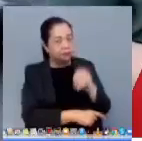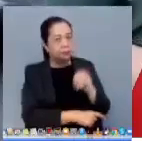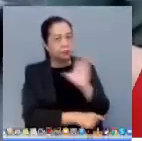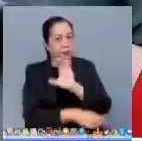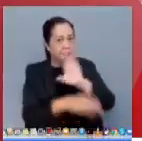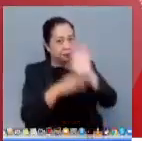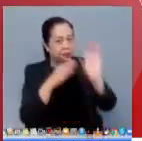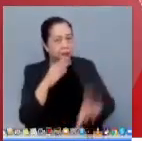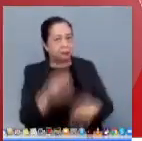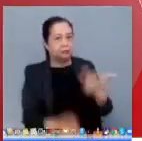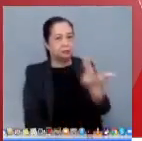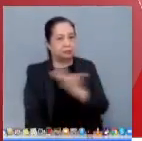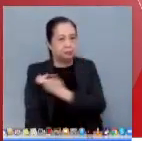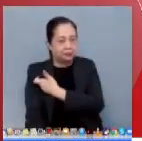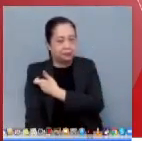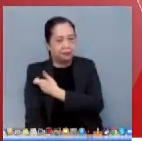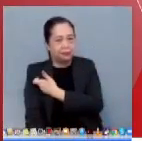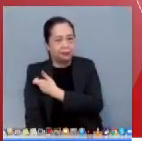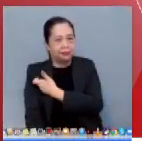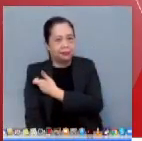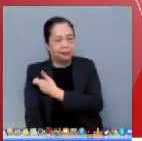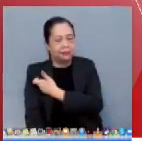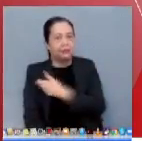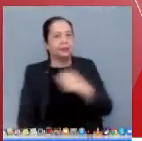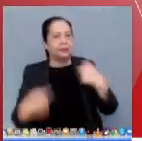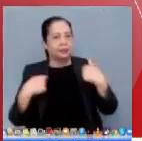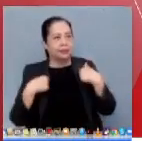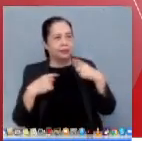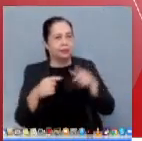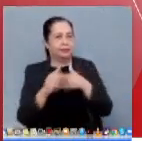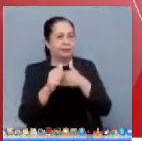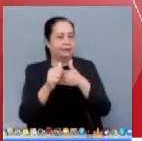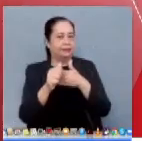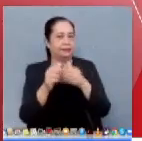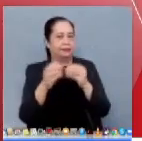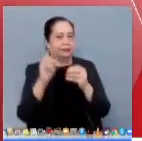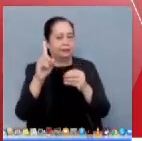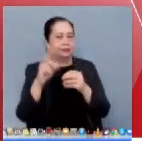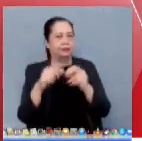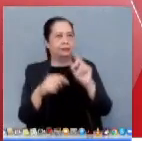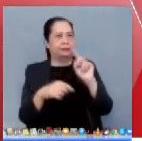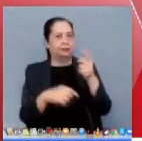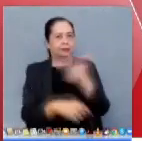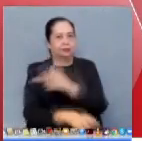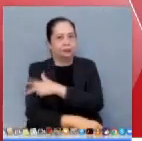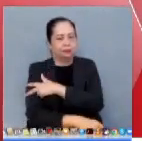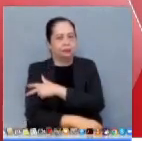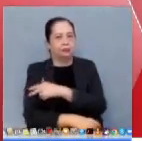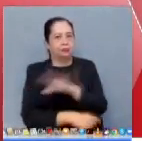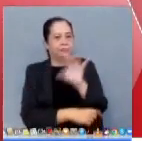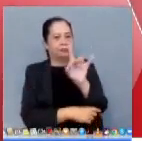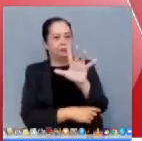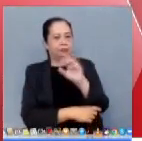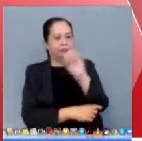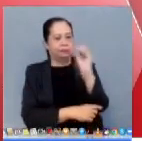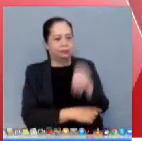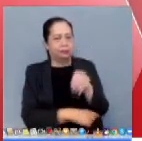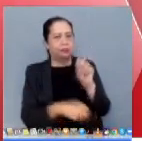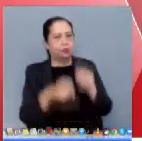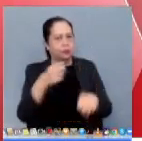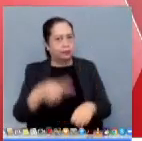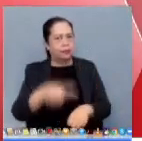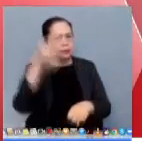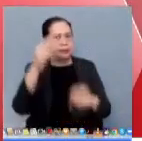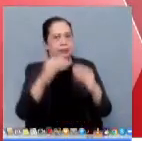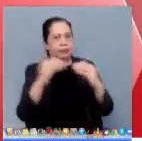po. Oh, 65. Oo. At tayo rin pong nangunguna sa first booster shot at 85%. Kaya mataas po ang level ng protection